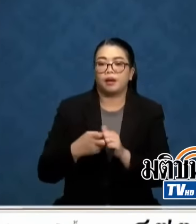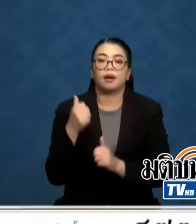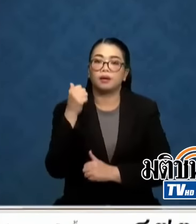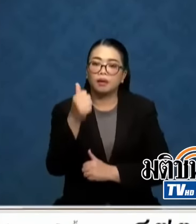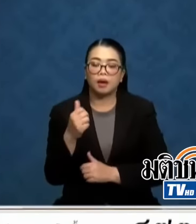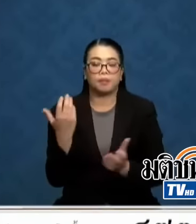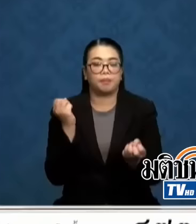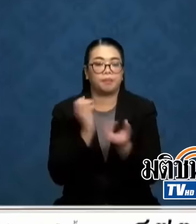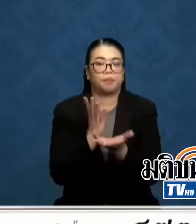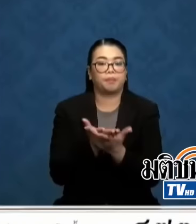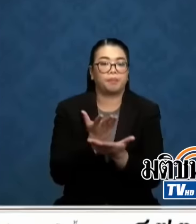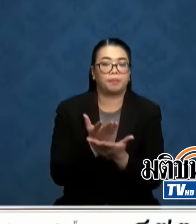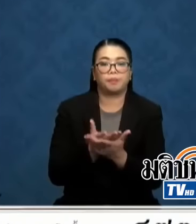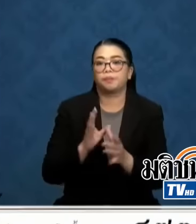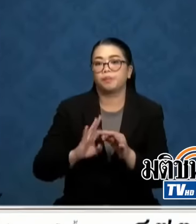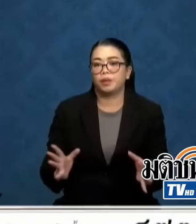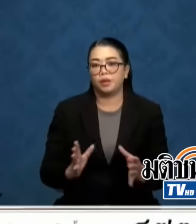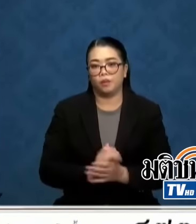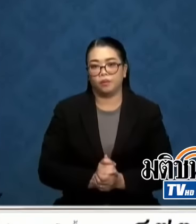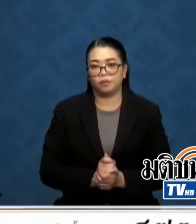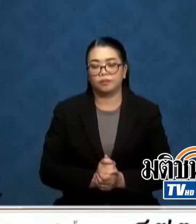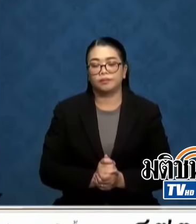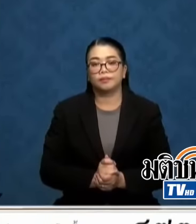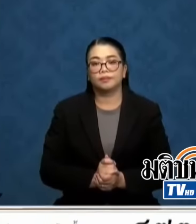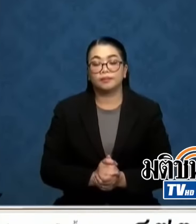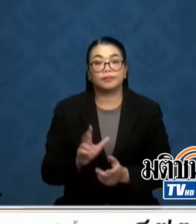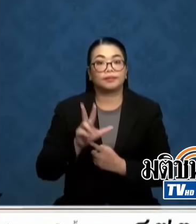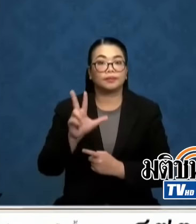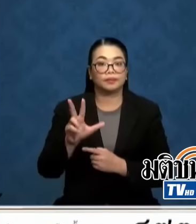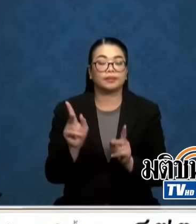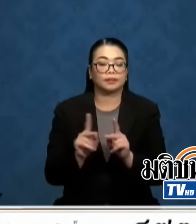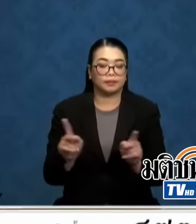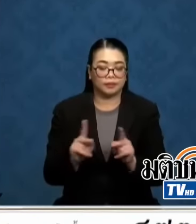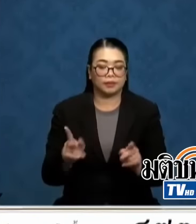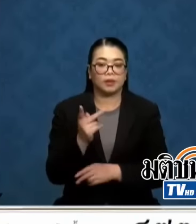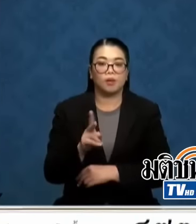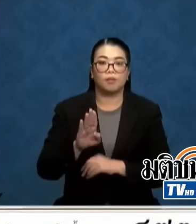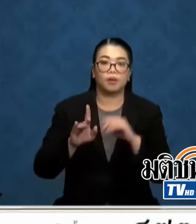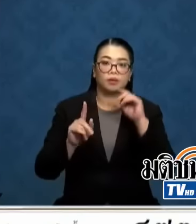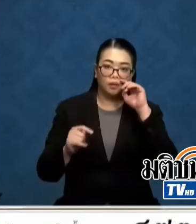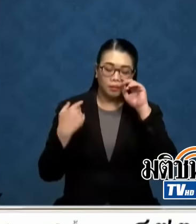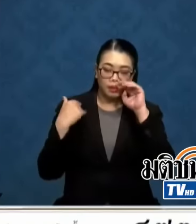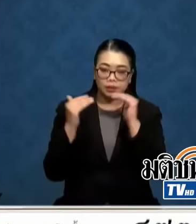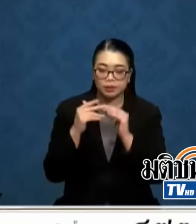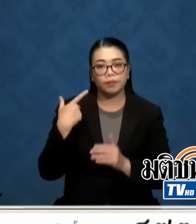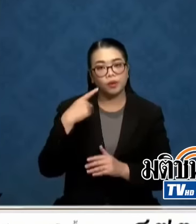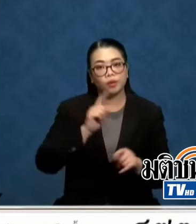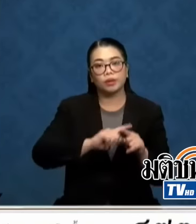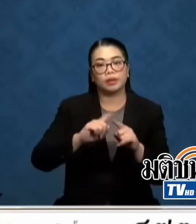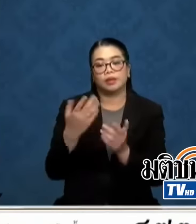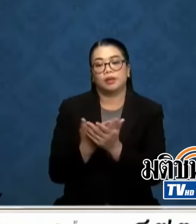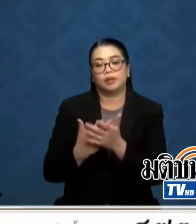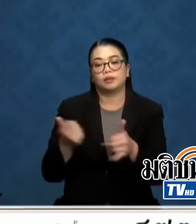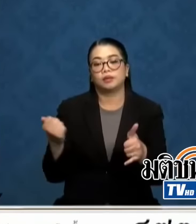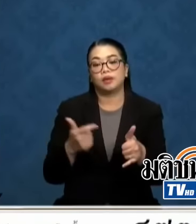ประโยชน์ประเด็น 1ประเด็นที่ 2ครับท่านประธานครับคณะกรรมการคพตนี้นอกจากจะมีสิทธิประโยชน์ได้รับค่าตอบ